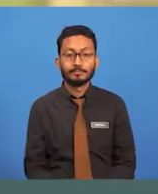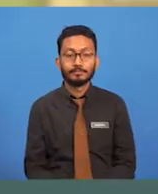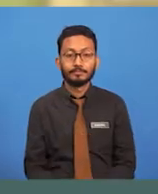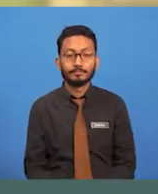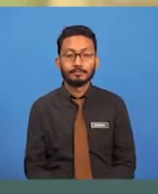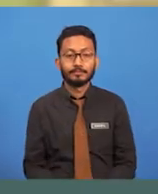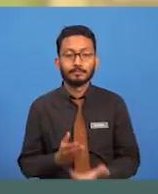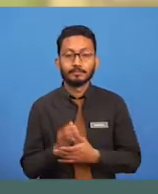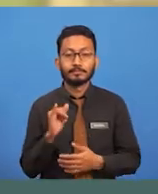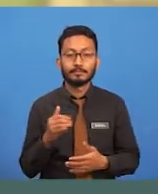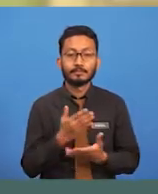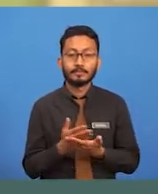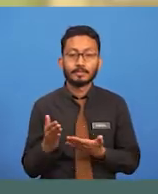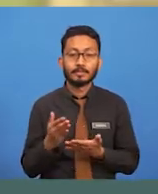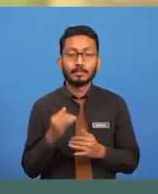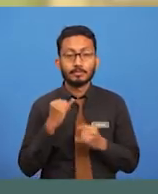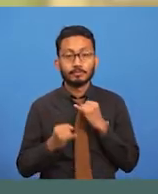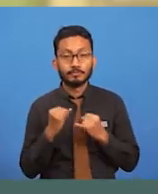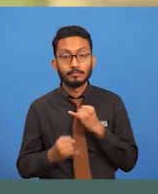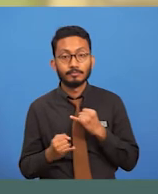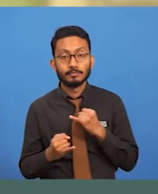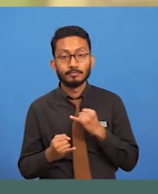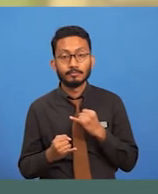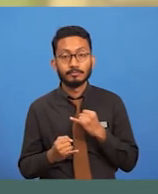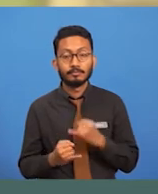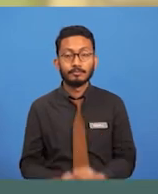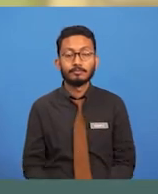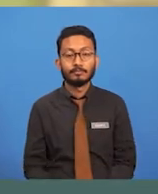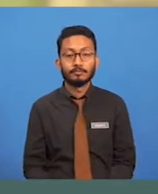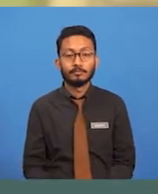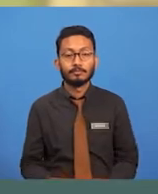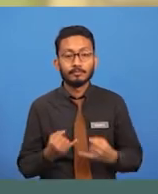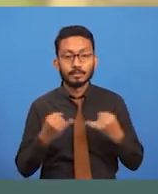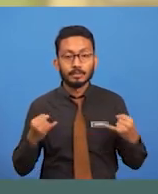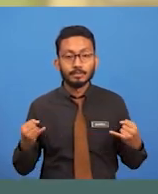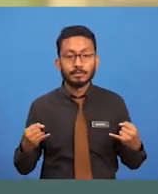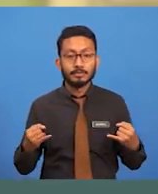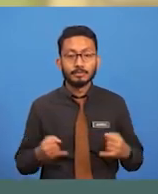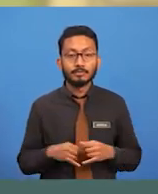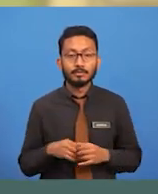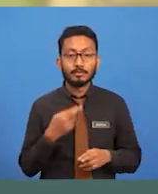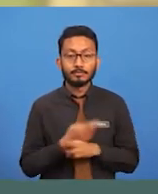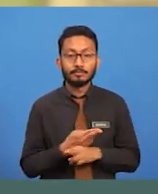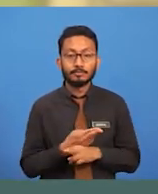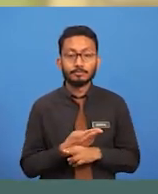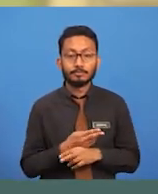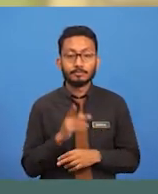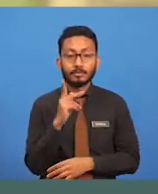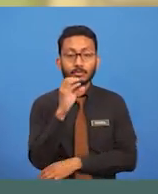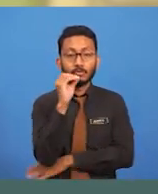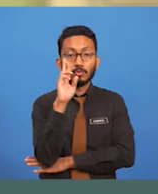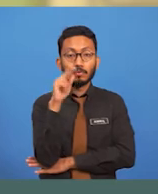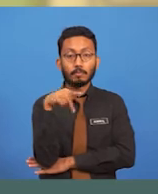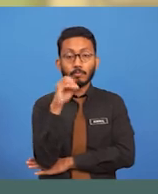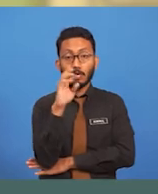Seterusnya di bahagian yang terakhir, iaitu jenis-jenis rekaan korporat. Kita